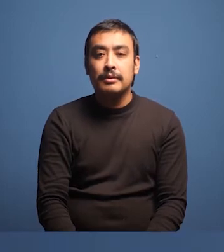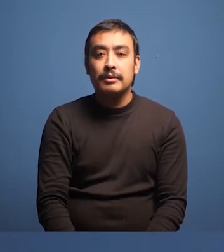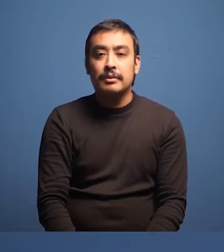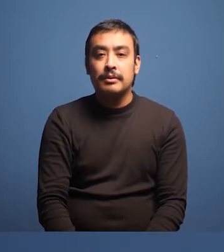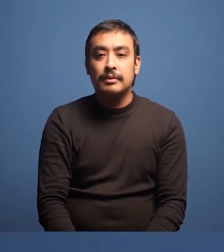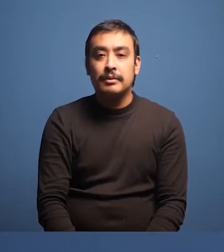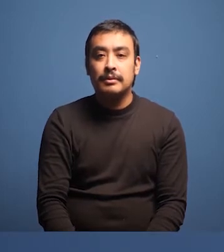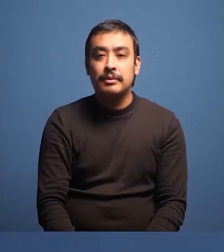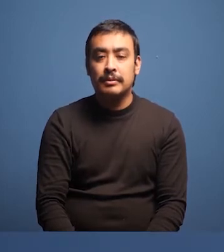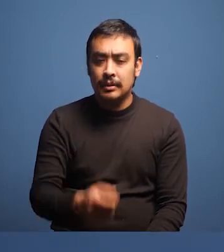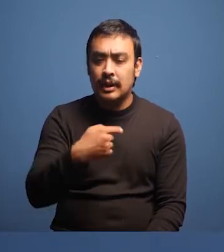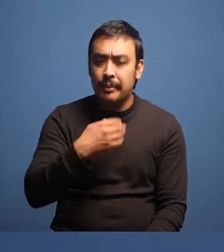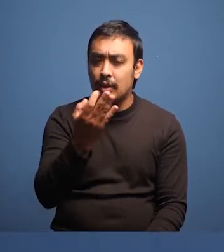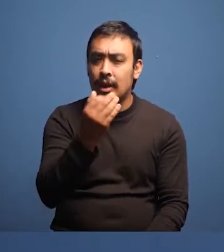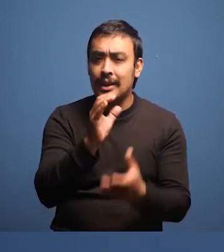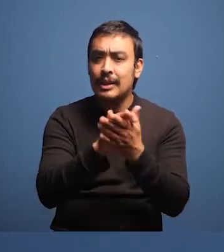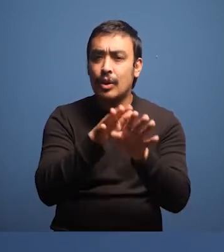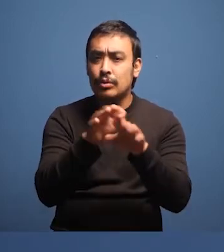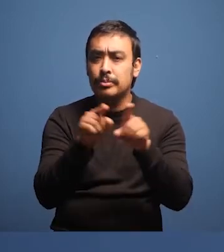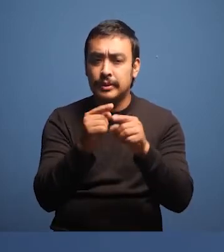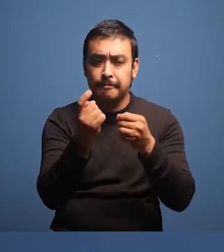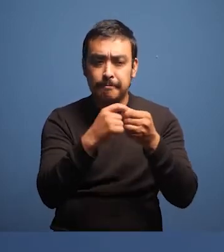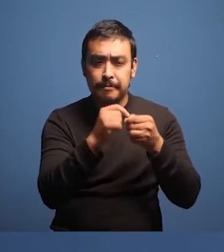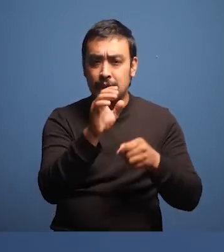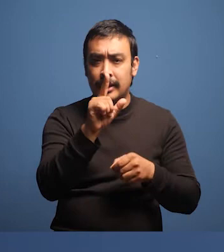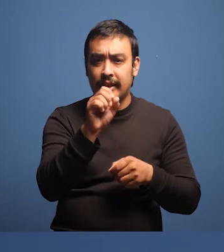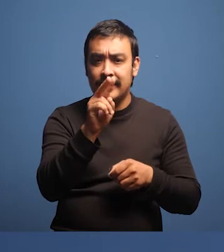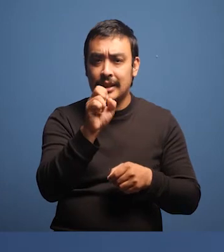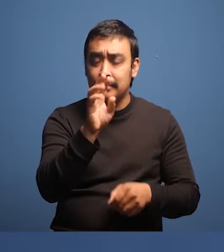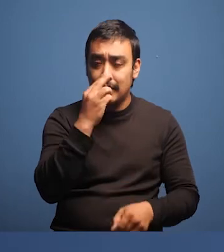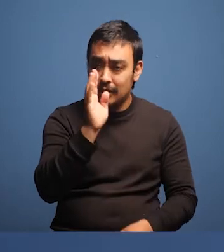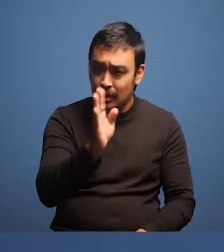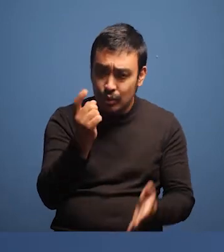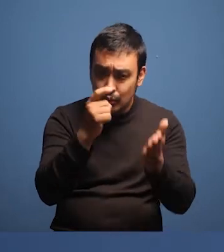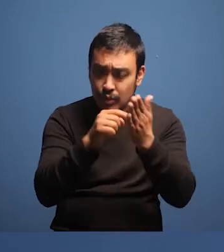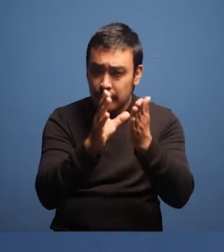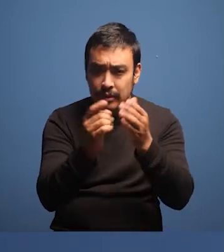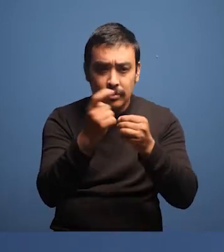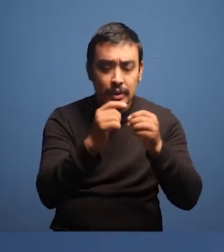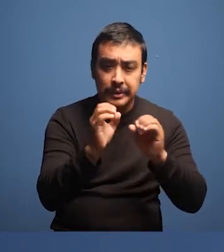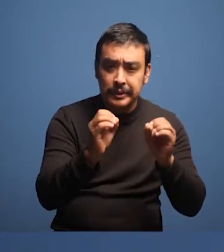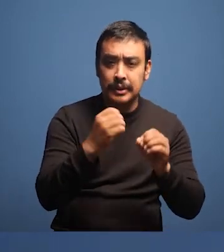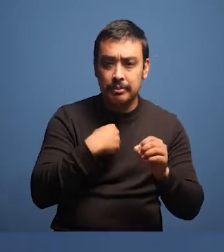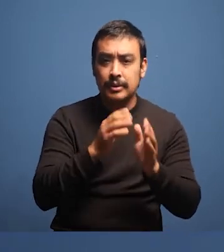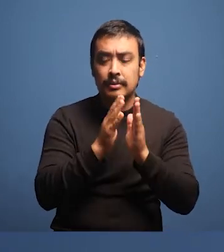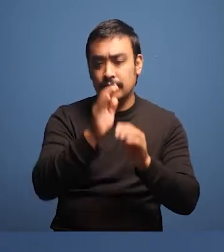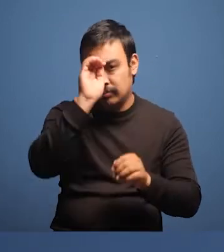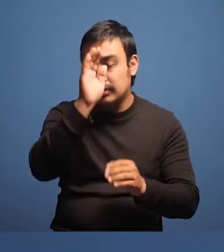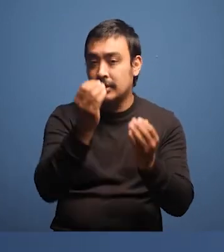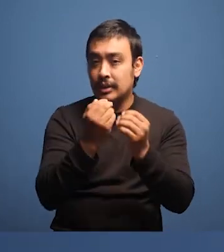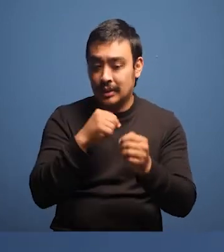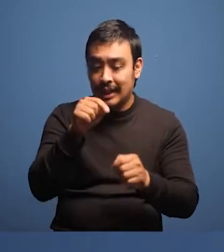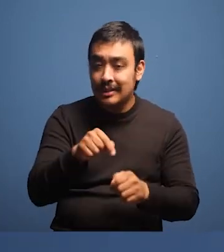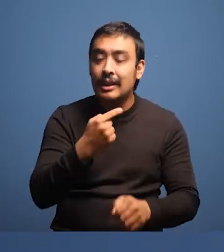सो हाम्रो केही नयाँ साथीहरू जोडिरहनु भएको छ लाइभमा र बिगिनिङबाट जो जोड्नु भएको छैन उहाँहरूलाई चाहिँ मैले के जानकारी दिन चाहेँ भने आज चाहिँ